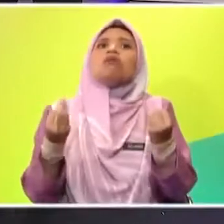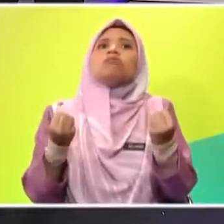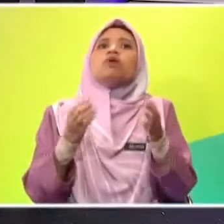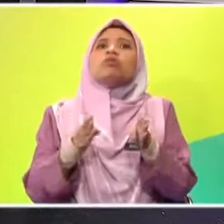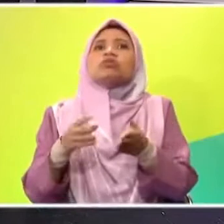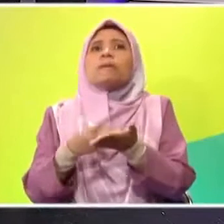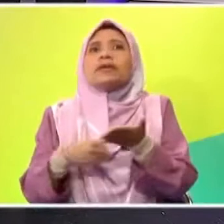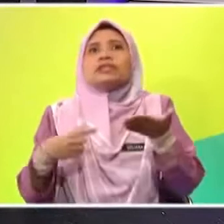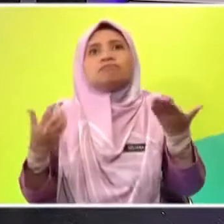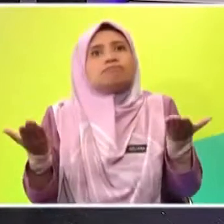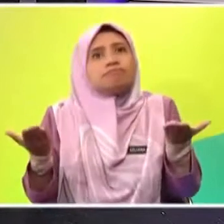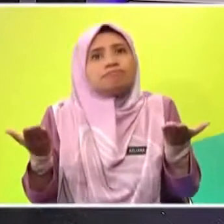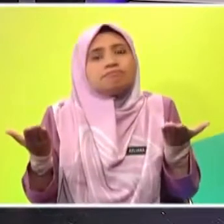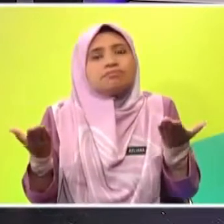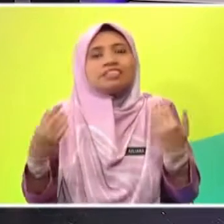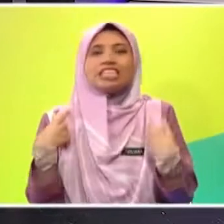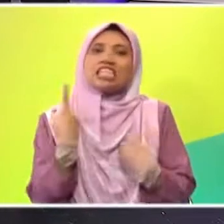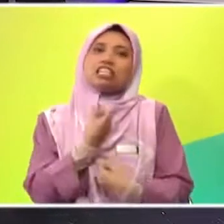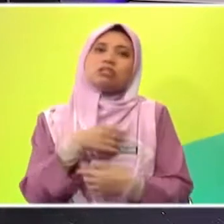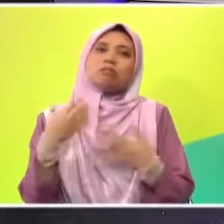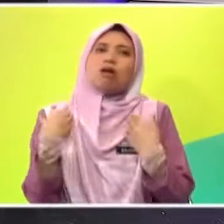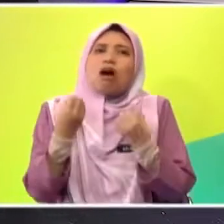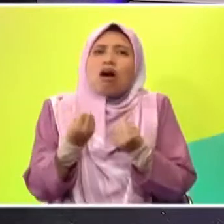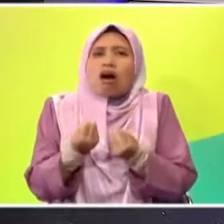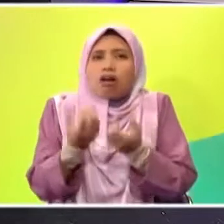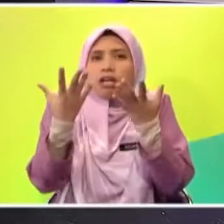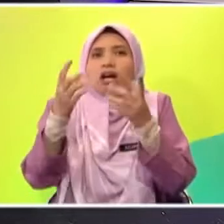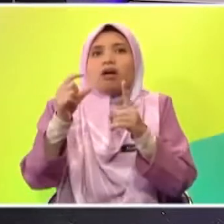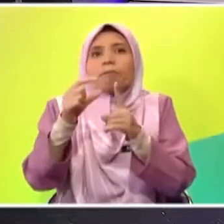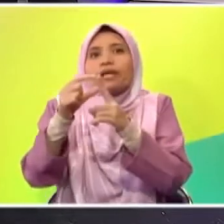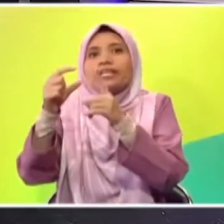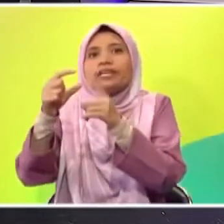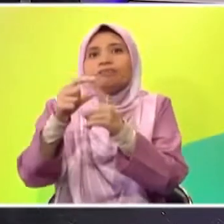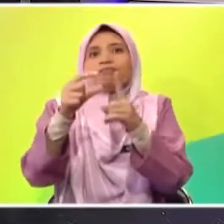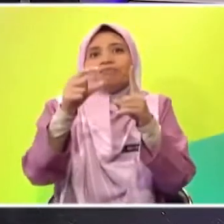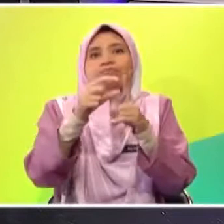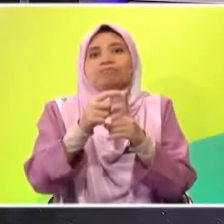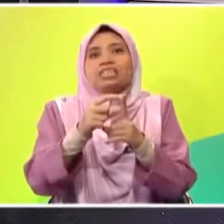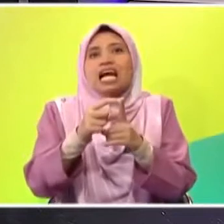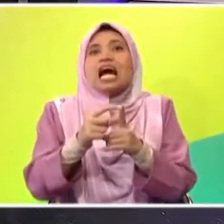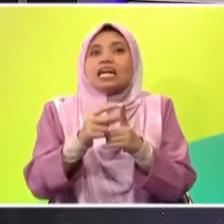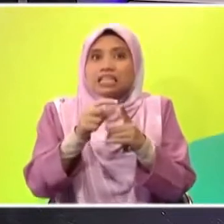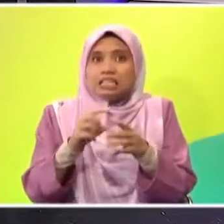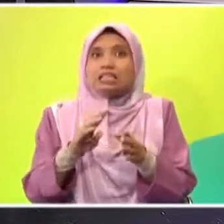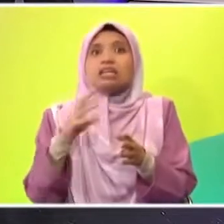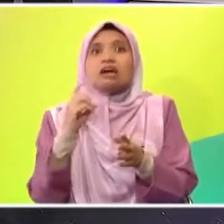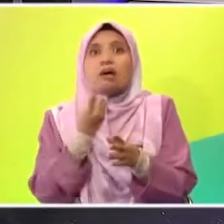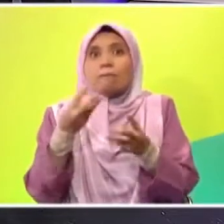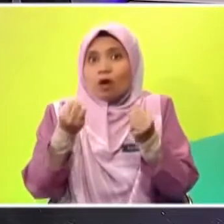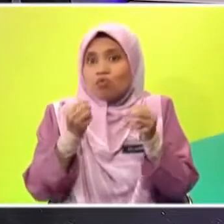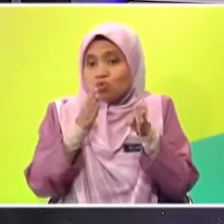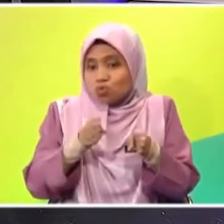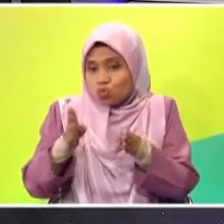kalau kingo kasih kita the banyak perkataan nah tentu kita gak susunan jadikan iya iya betul